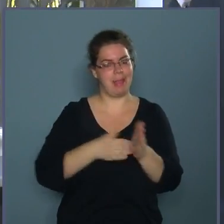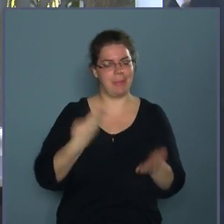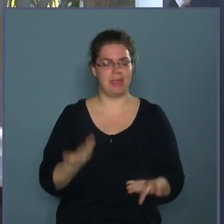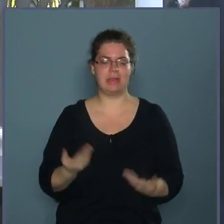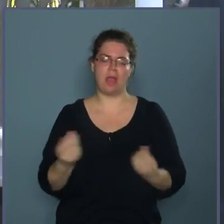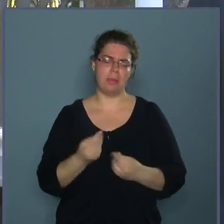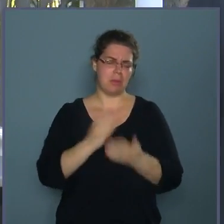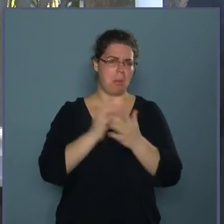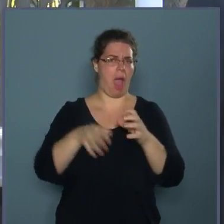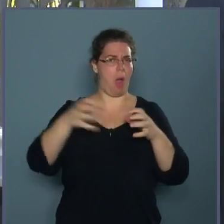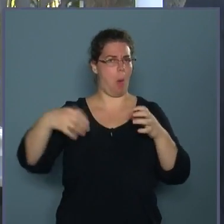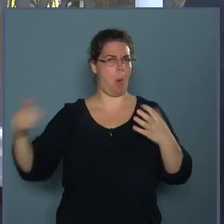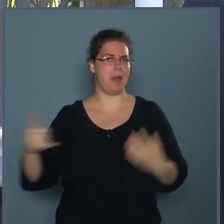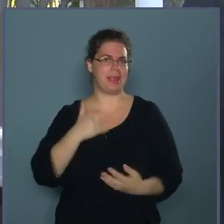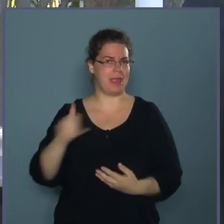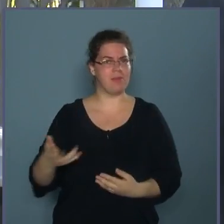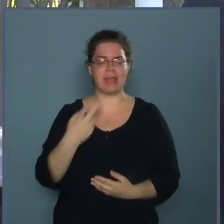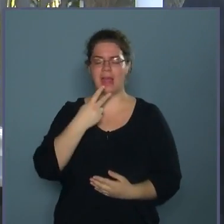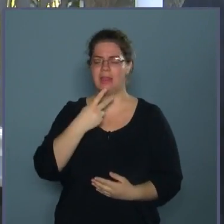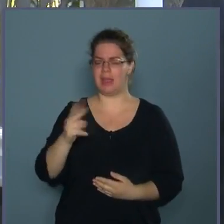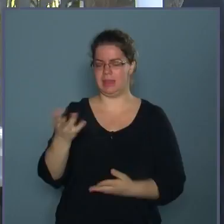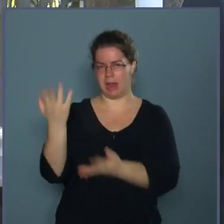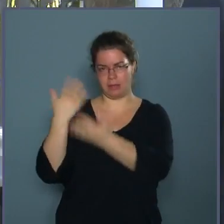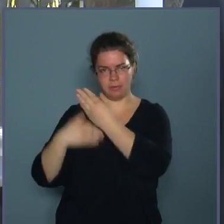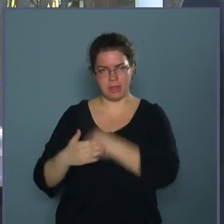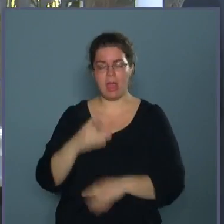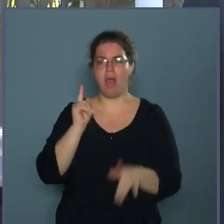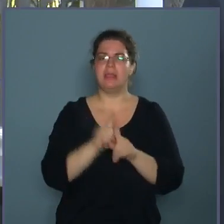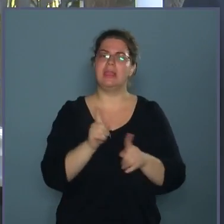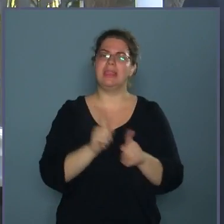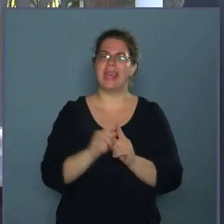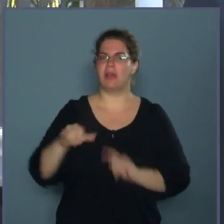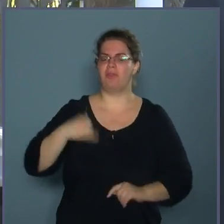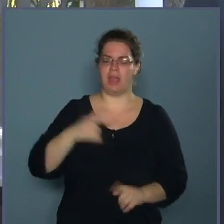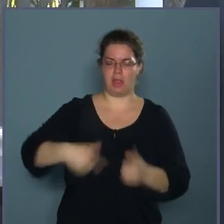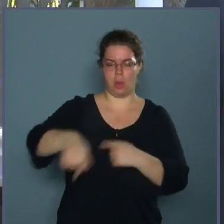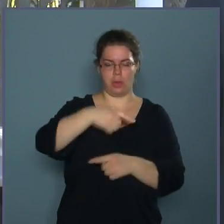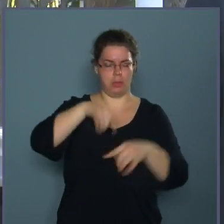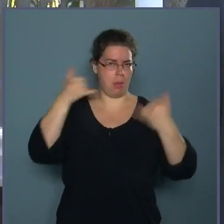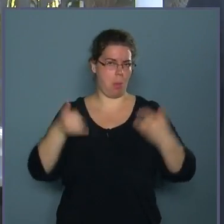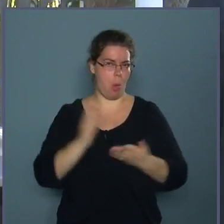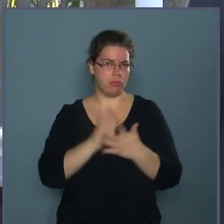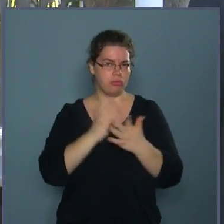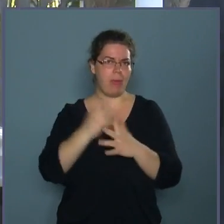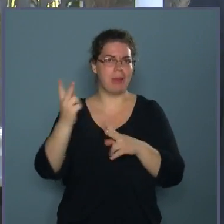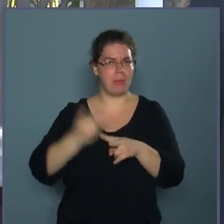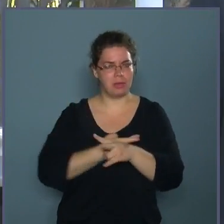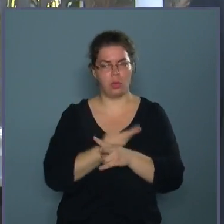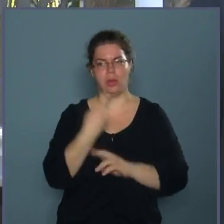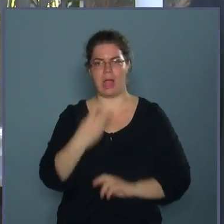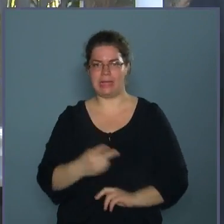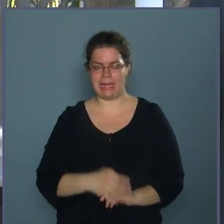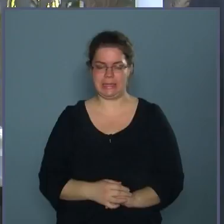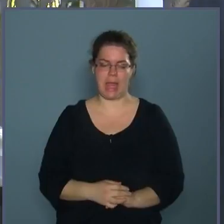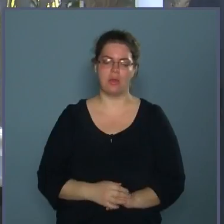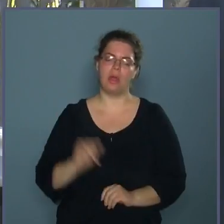kezdeményezések, amelyek már hosszú évekre tekintenek vissza, ilyen a fiatalok körében most már megszokottnak